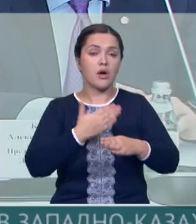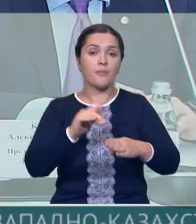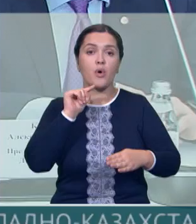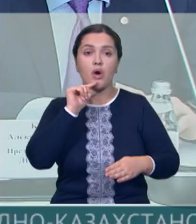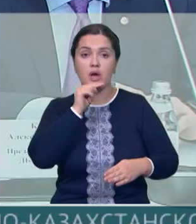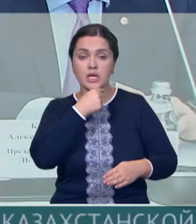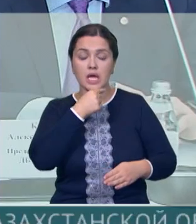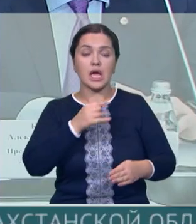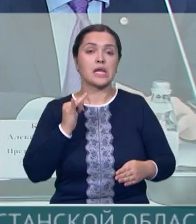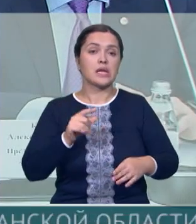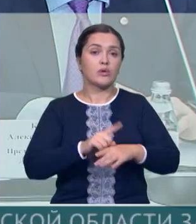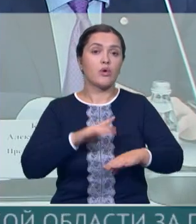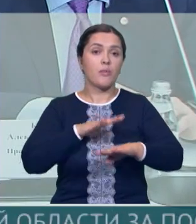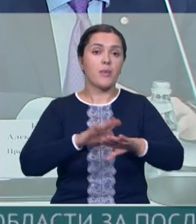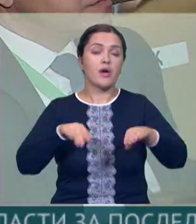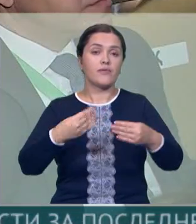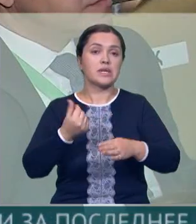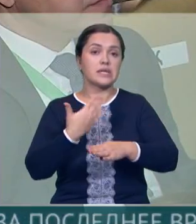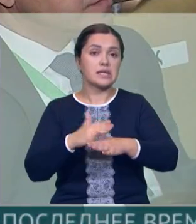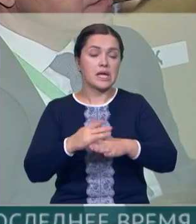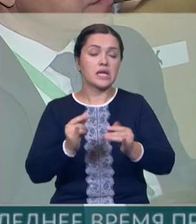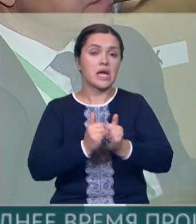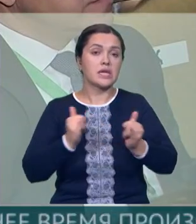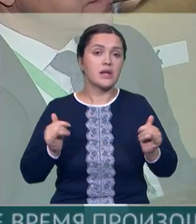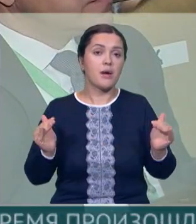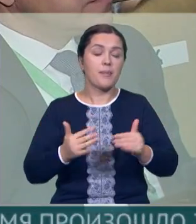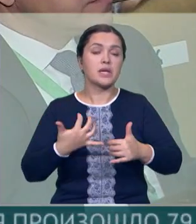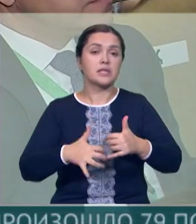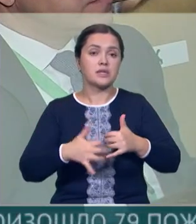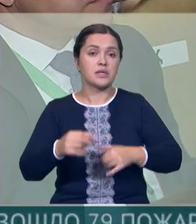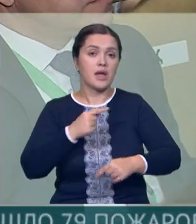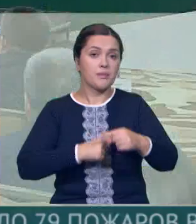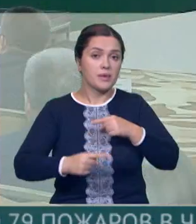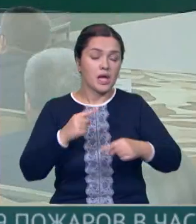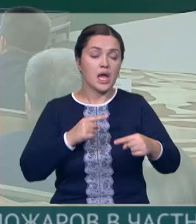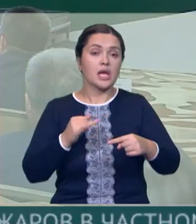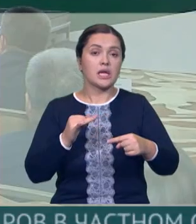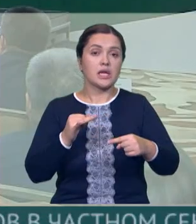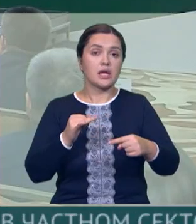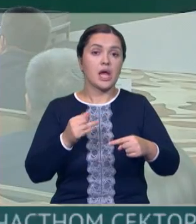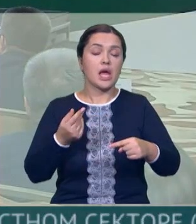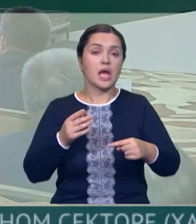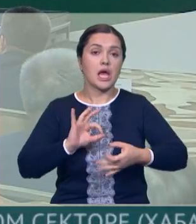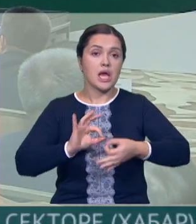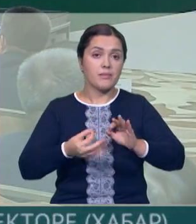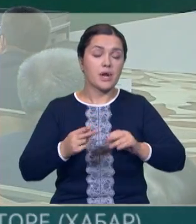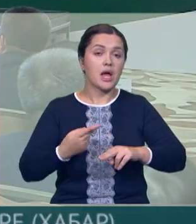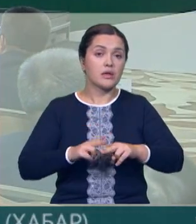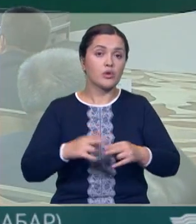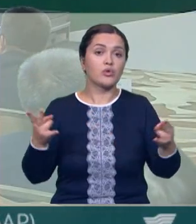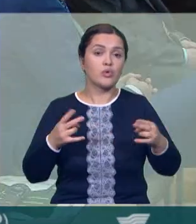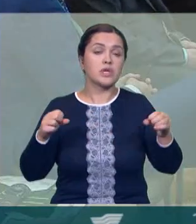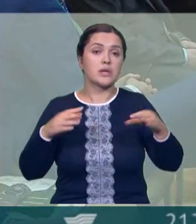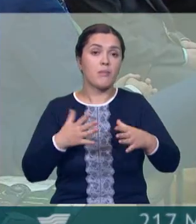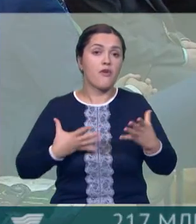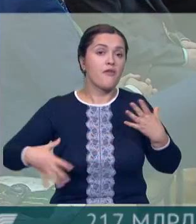время банки выдают кредиты на развитие малого и среднего бизнеса. И вот именно для этого и нужно было собраться сегодня